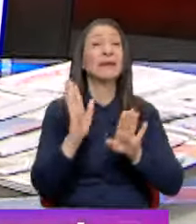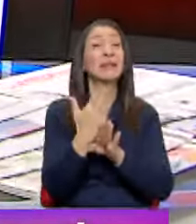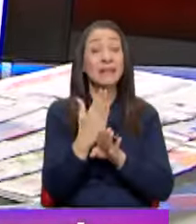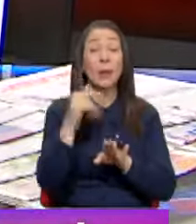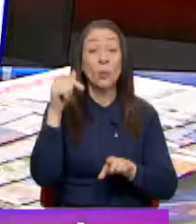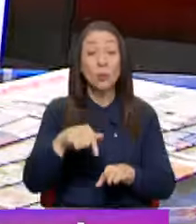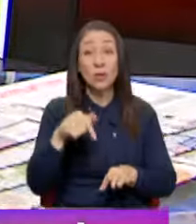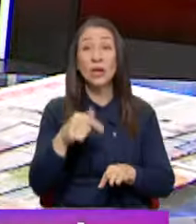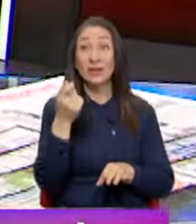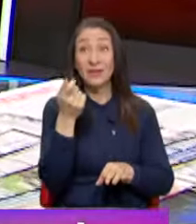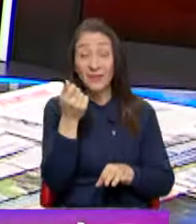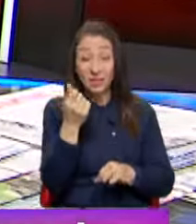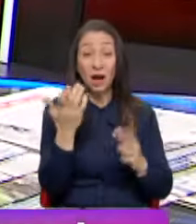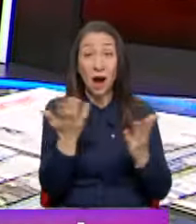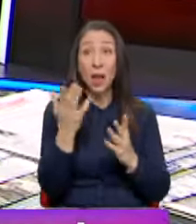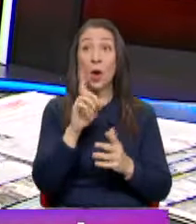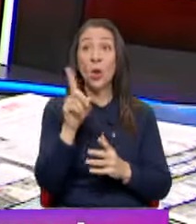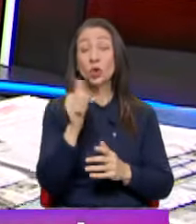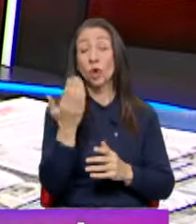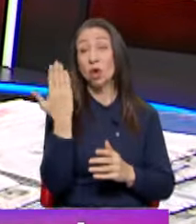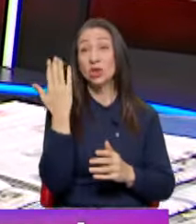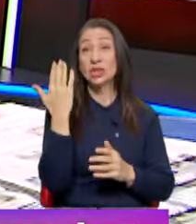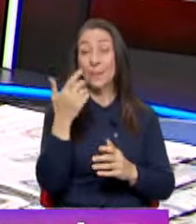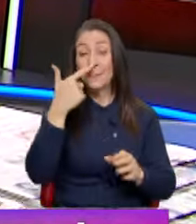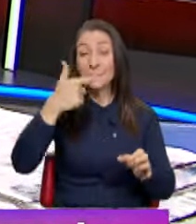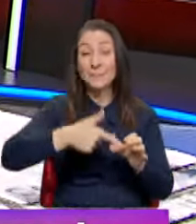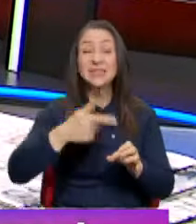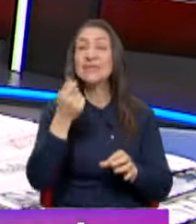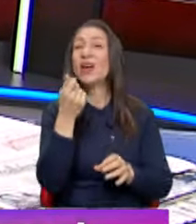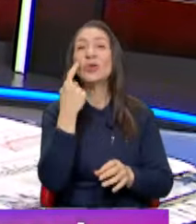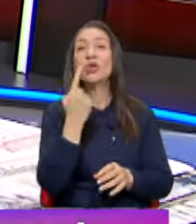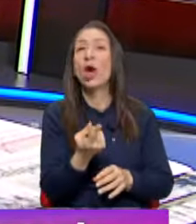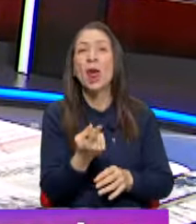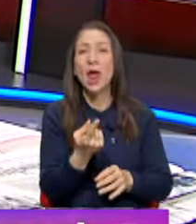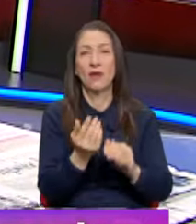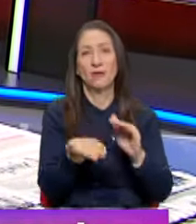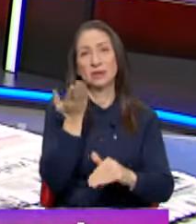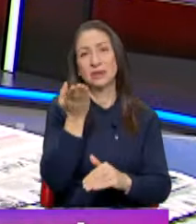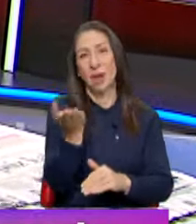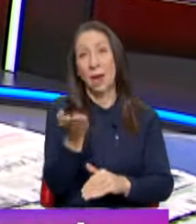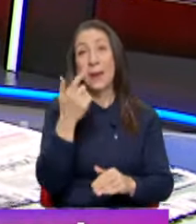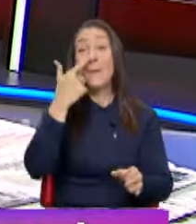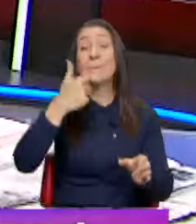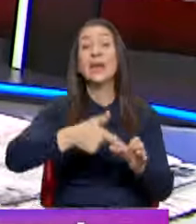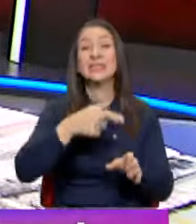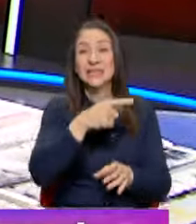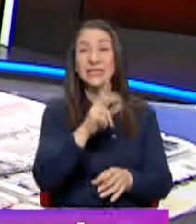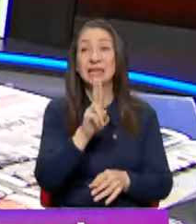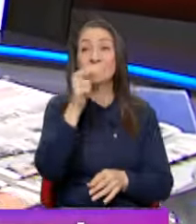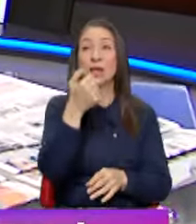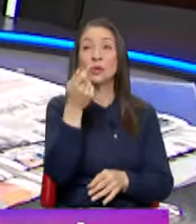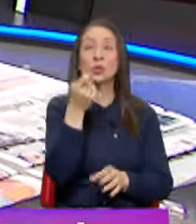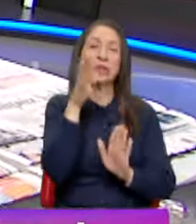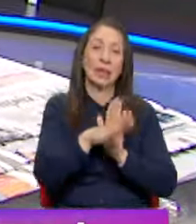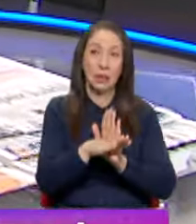bugünkü rakamlar hala 10 gün öncesinin akary yakıt fiyatlarının üzerinde benzinde 76